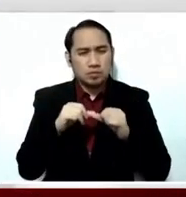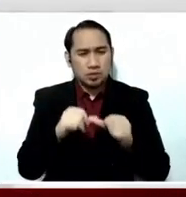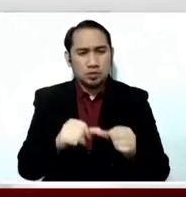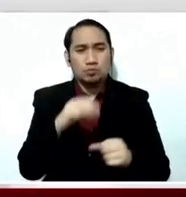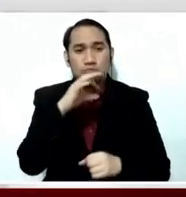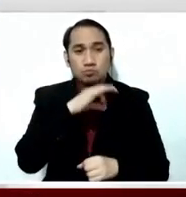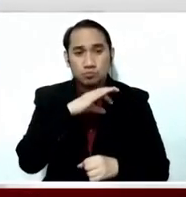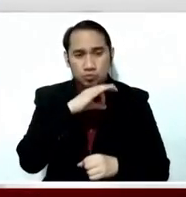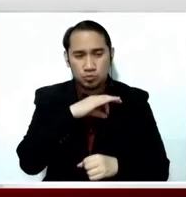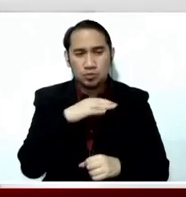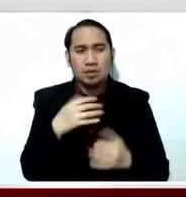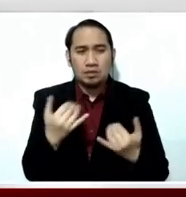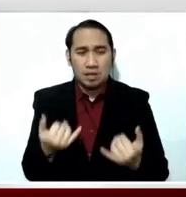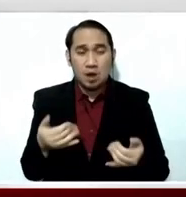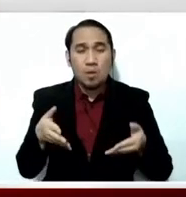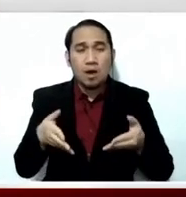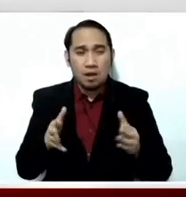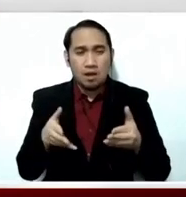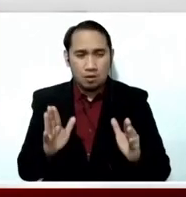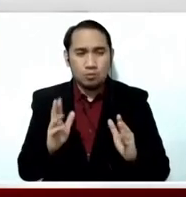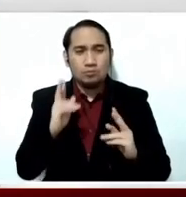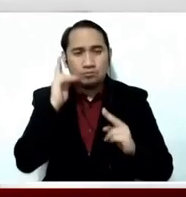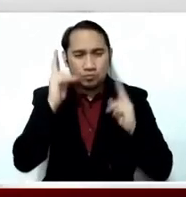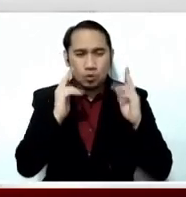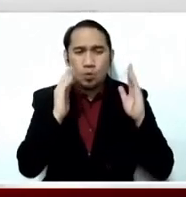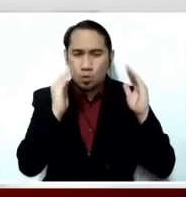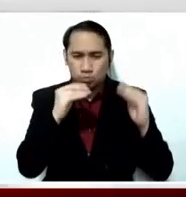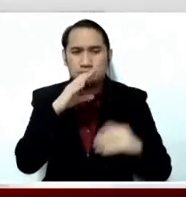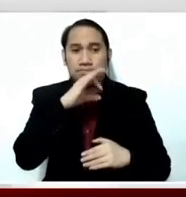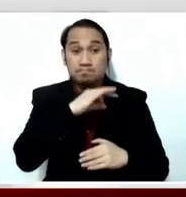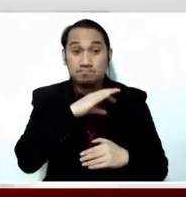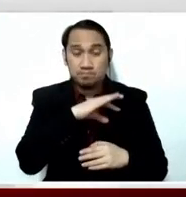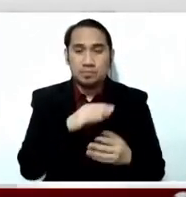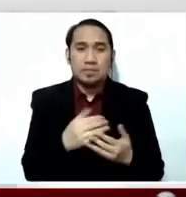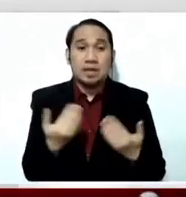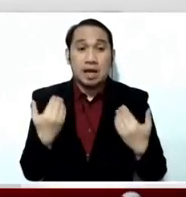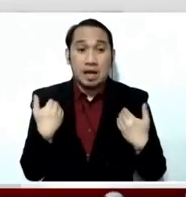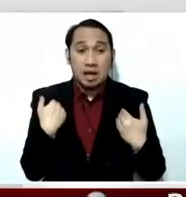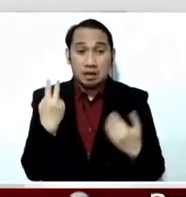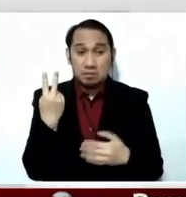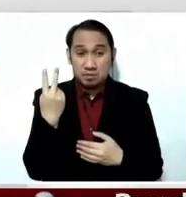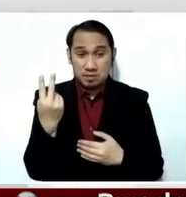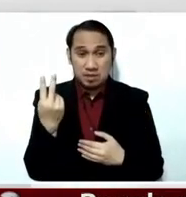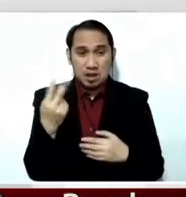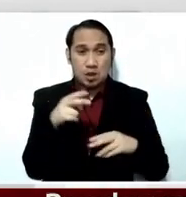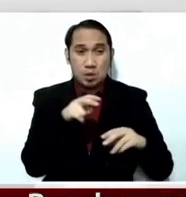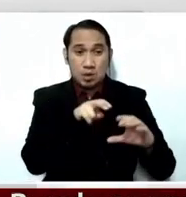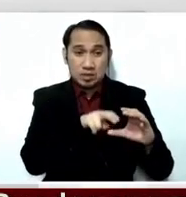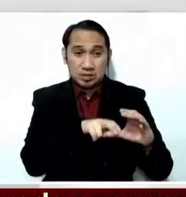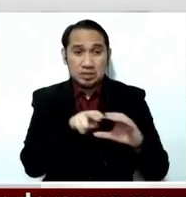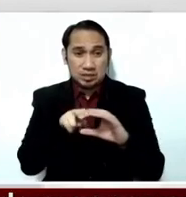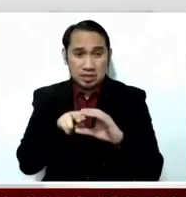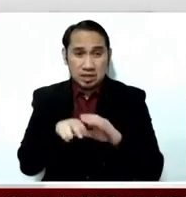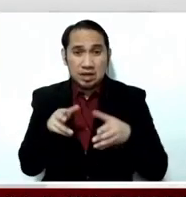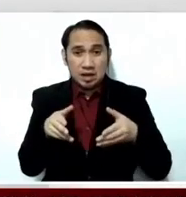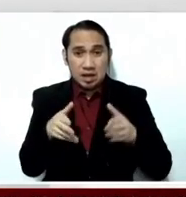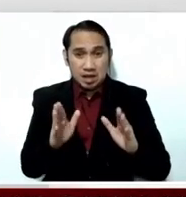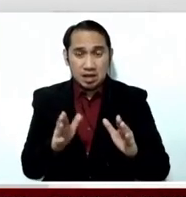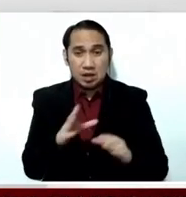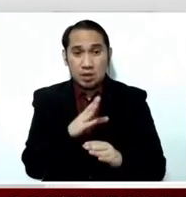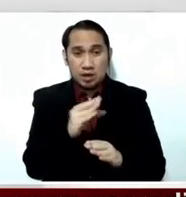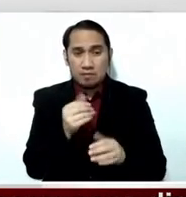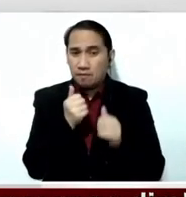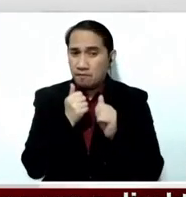ang mga negosyo tulad ng barberya na magbukas. Dalawang upuan lang ang mayroon sa maliit na pagupitan ni na Benji at para masunod